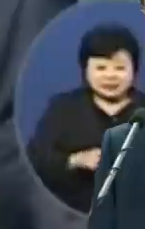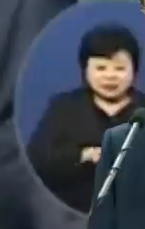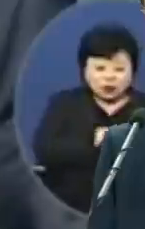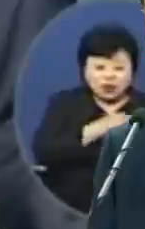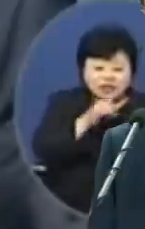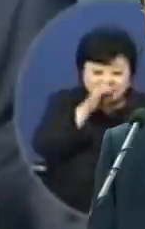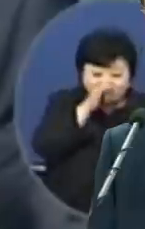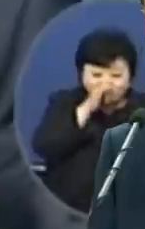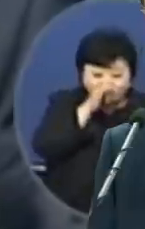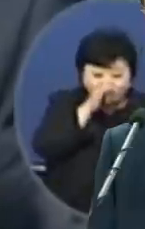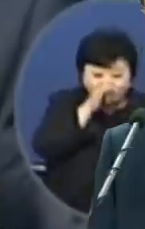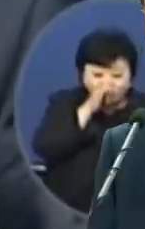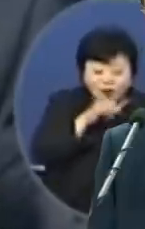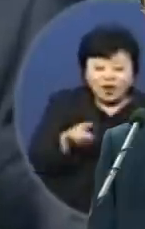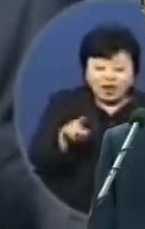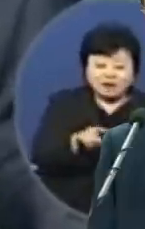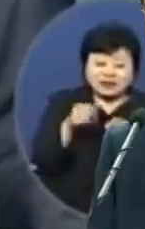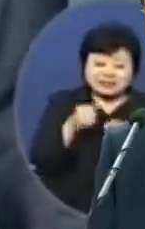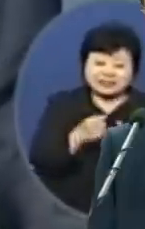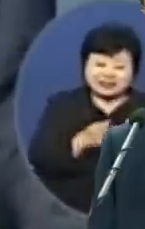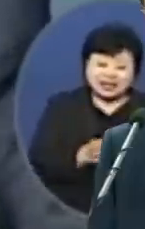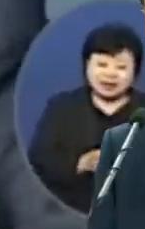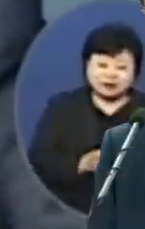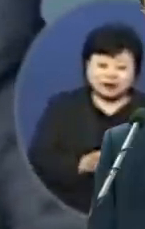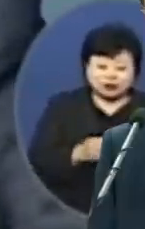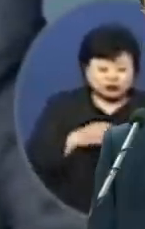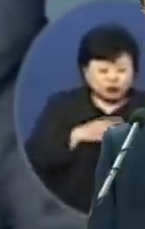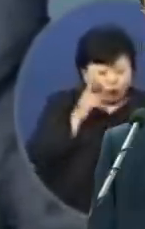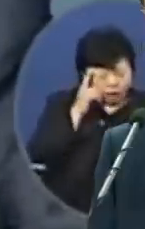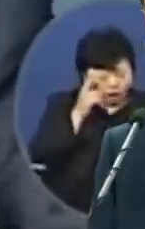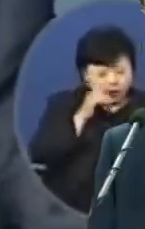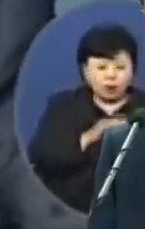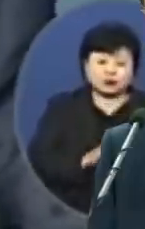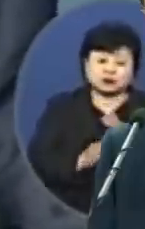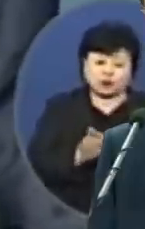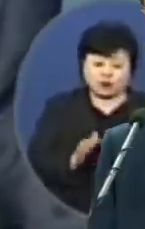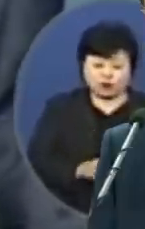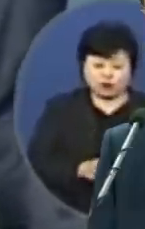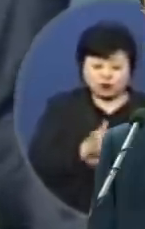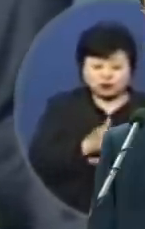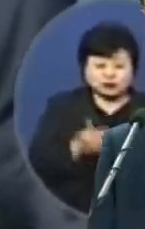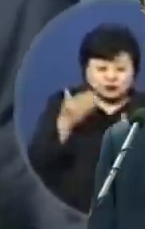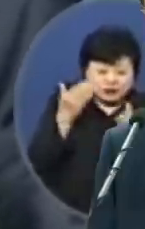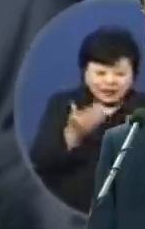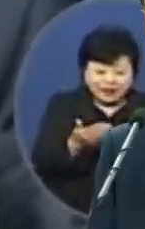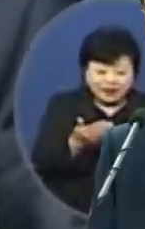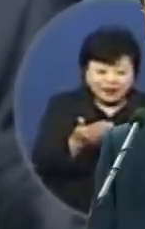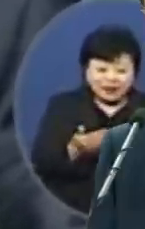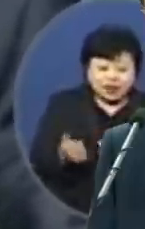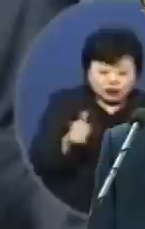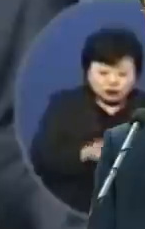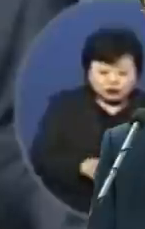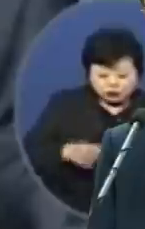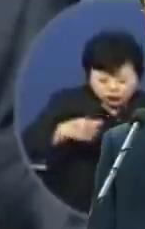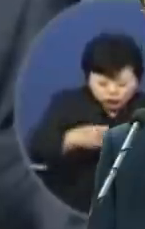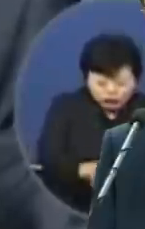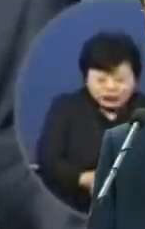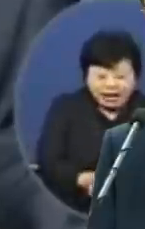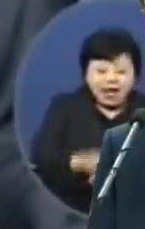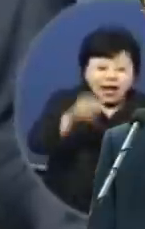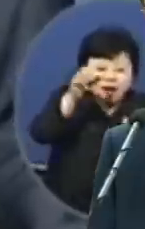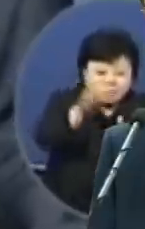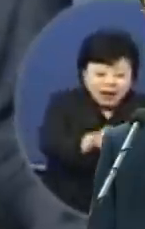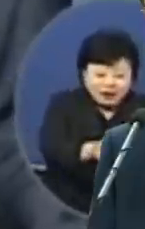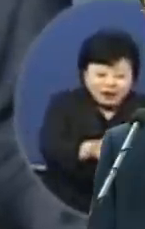가지고 여러분과 와서 같이 계시니 무엇이 두렵겠습니까? 우리가 주님께 죽으면 죽으리다 하고 내가